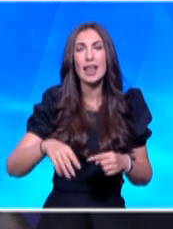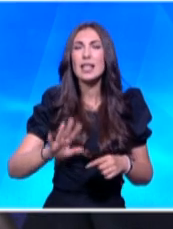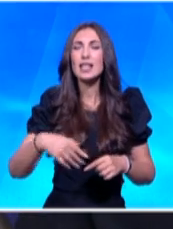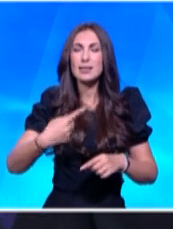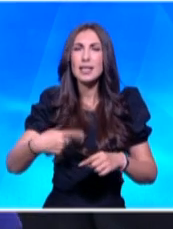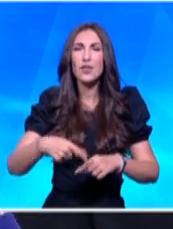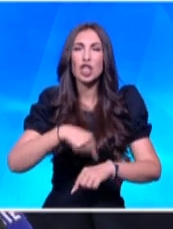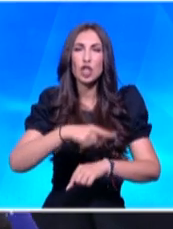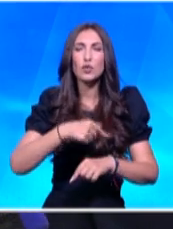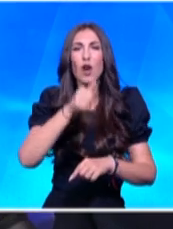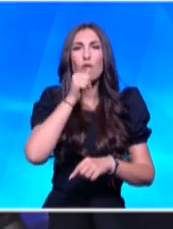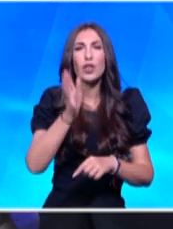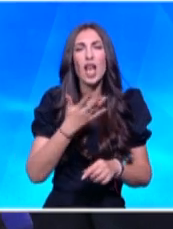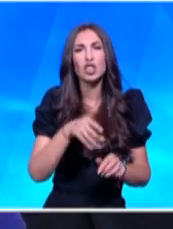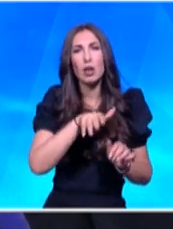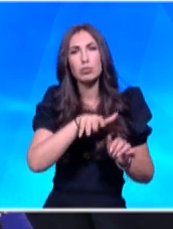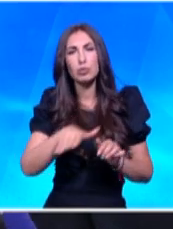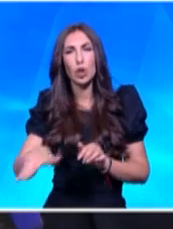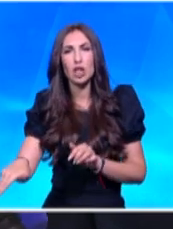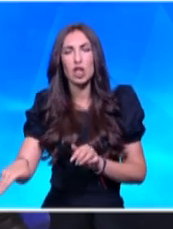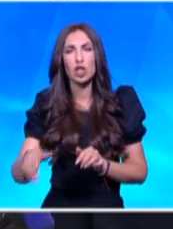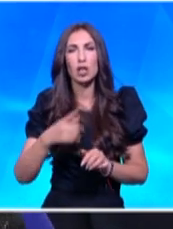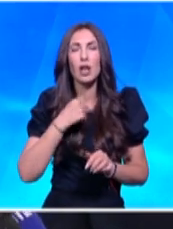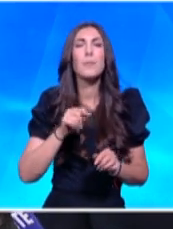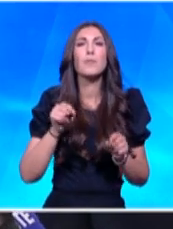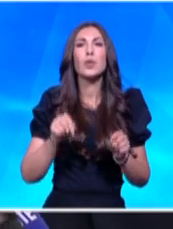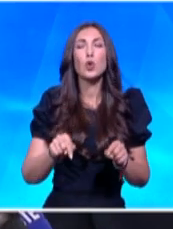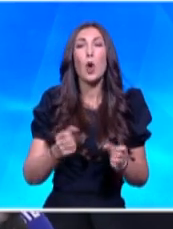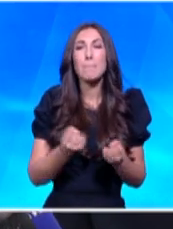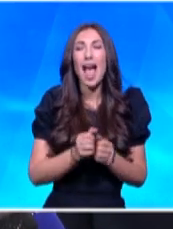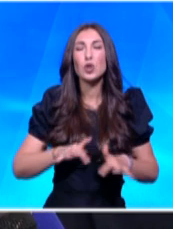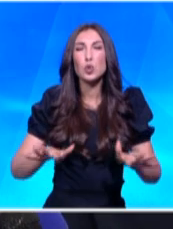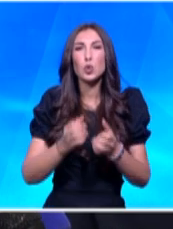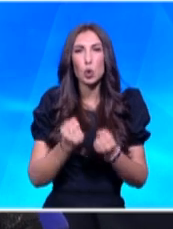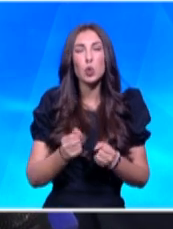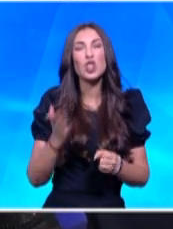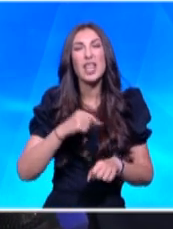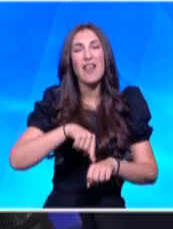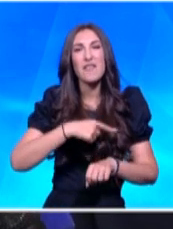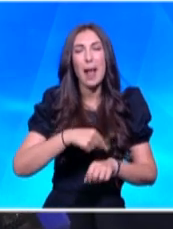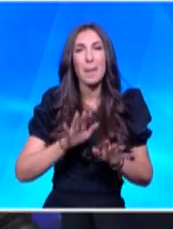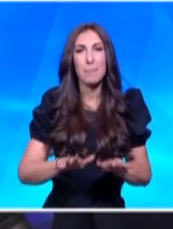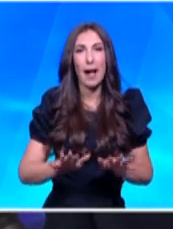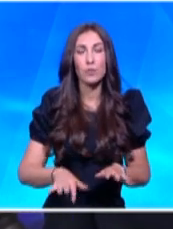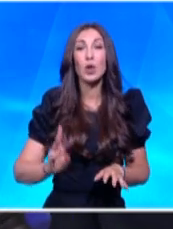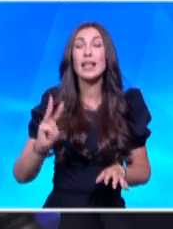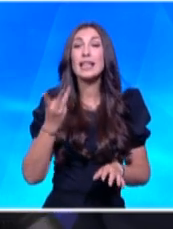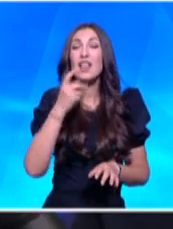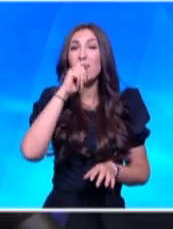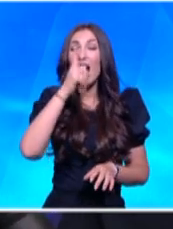часове водата ще се оттича, но терена е сложен и това също ще отнеме време. Искам да кажа три важни